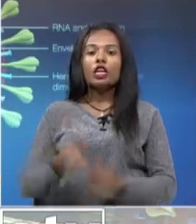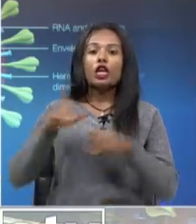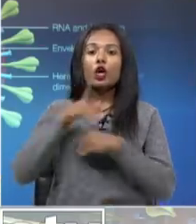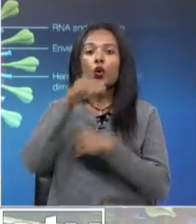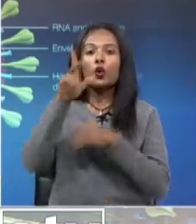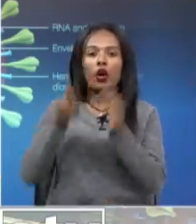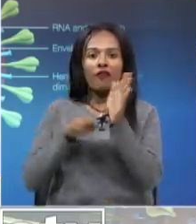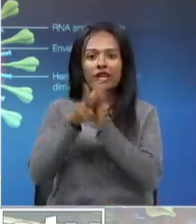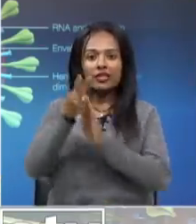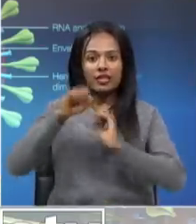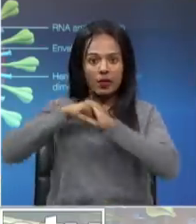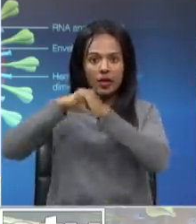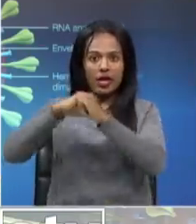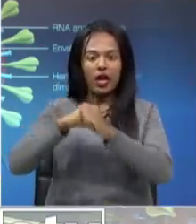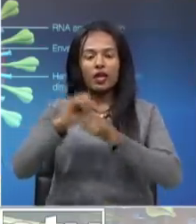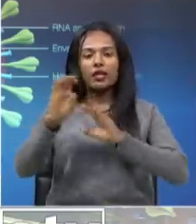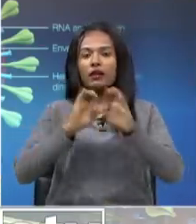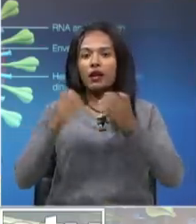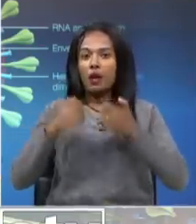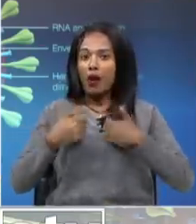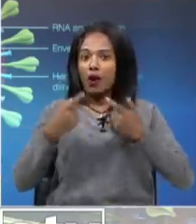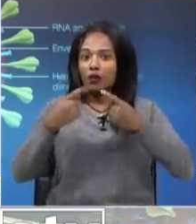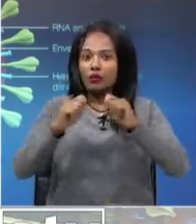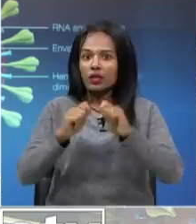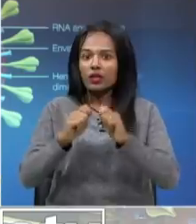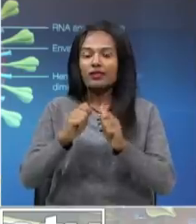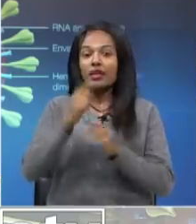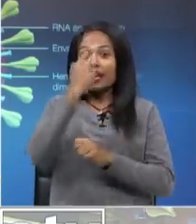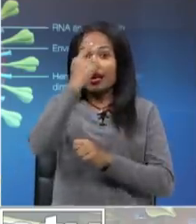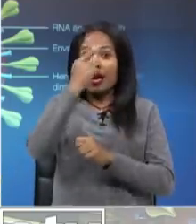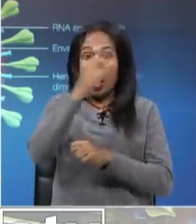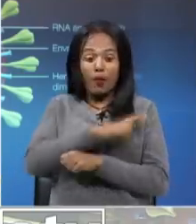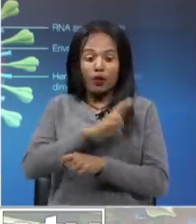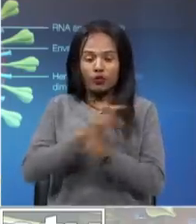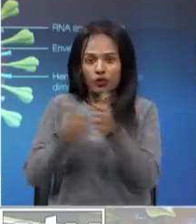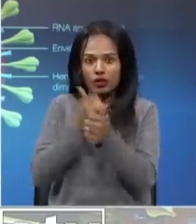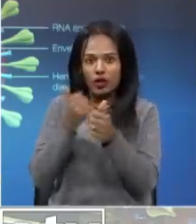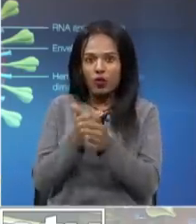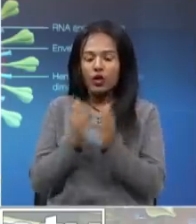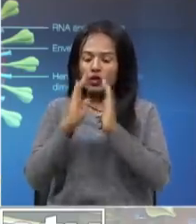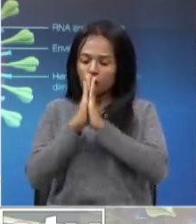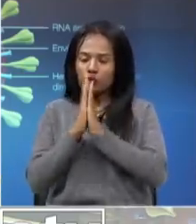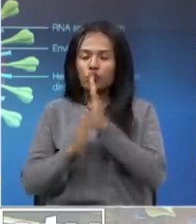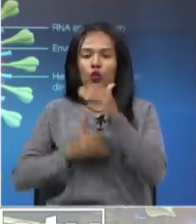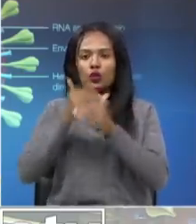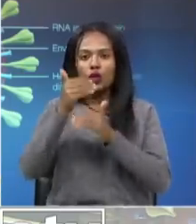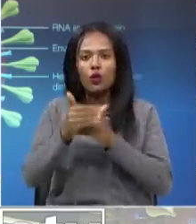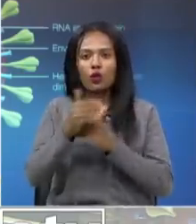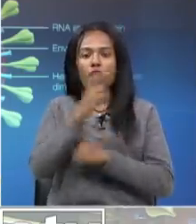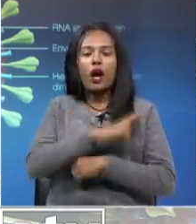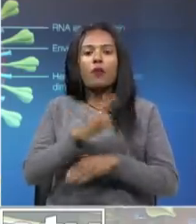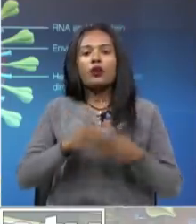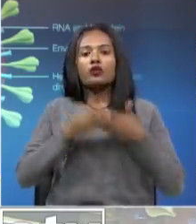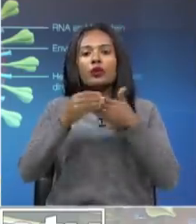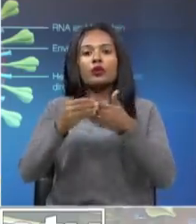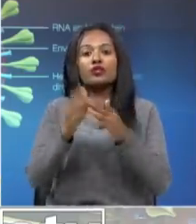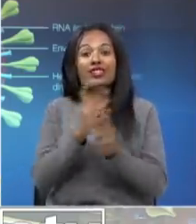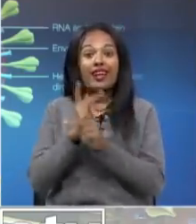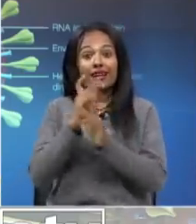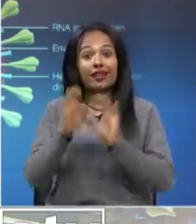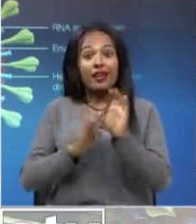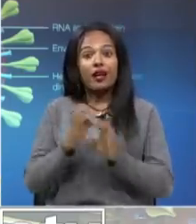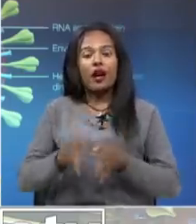የኮሮና ቫይረስን ለመከላከል እየተደረገ ባለው ጥረት ምእመኑ ከጸሎቱ ጎን ለጎን አስፈላጊውን ጥንቃቄ እንዲያደርግ የሃይማኖት መሪዎች አሳሰቡ።